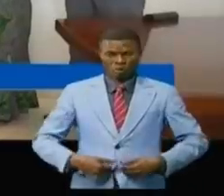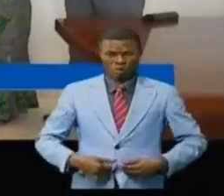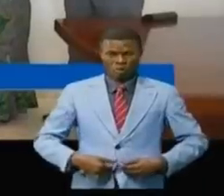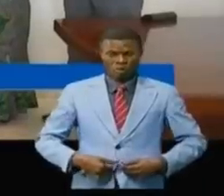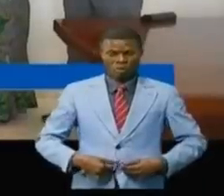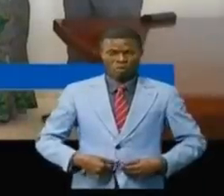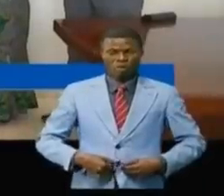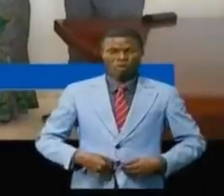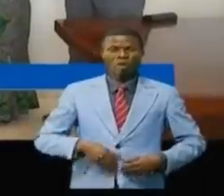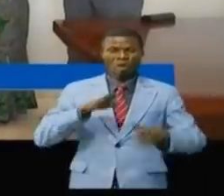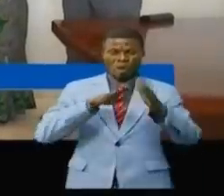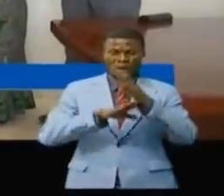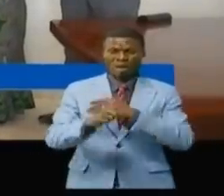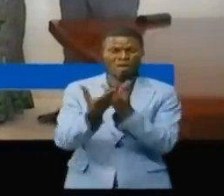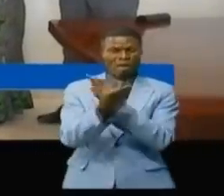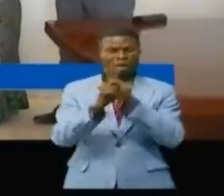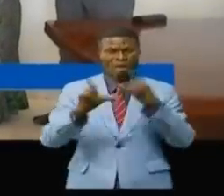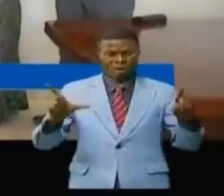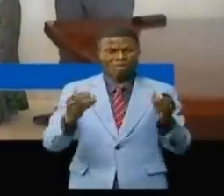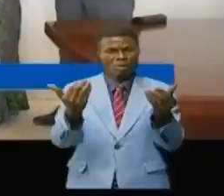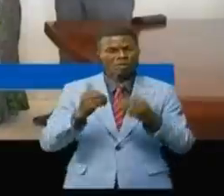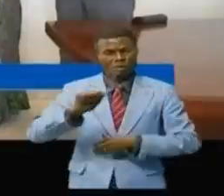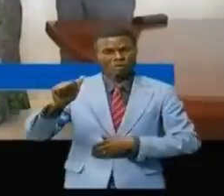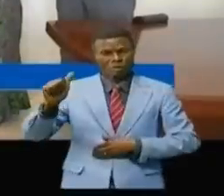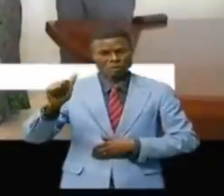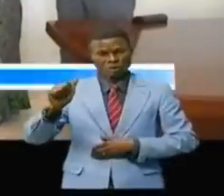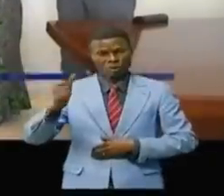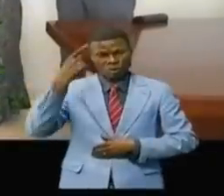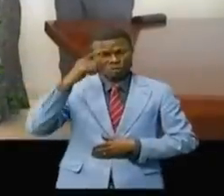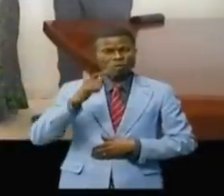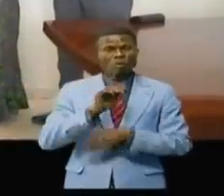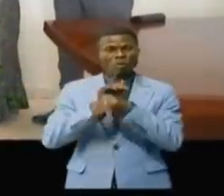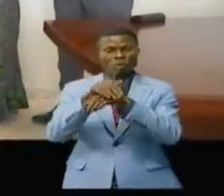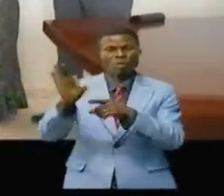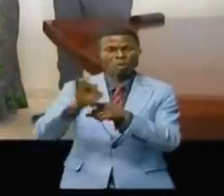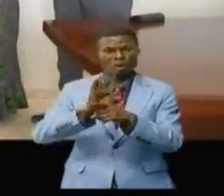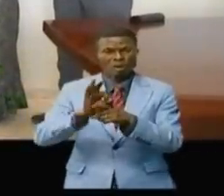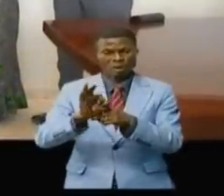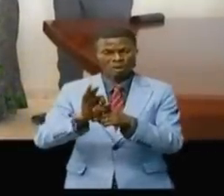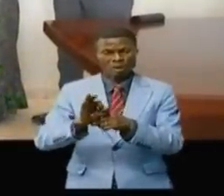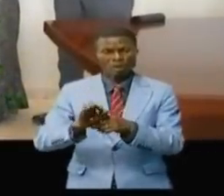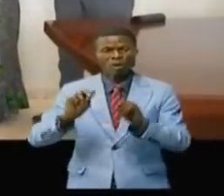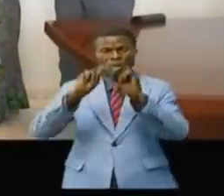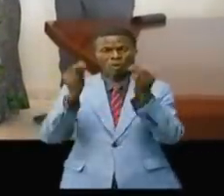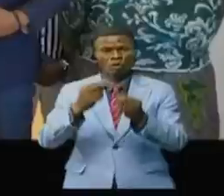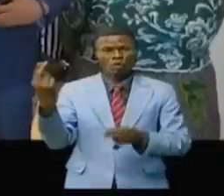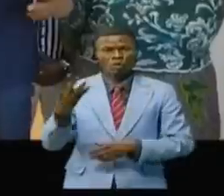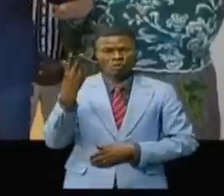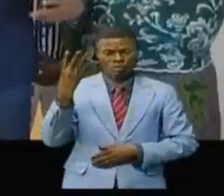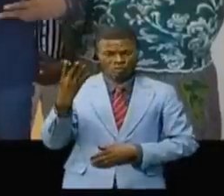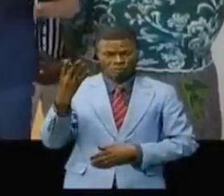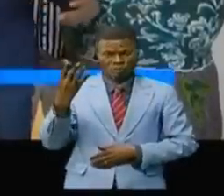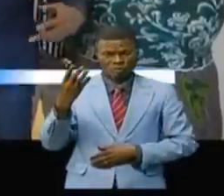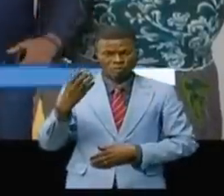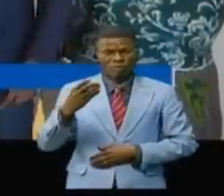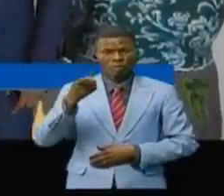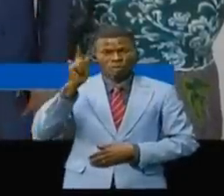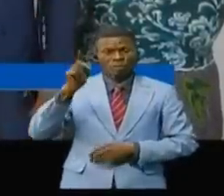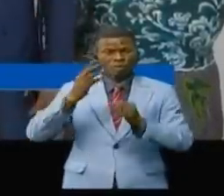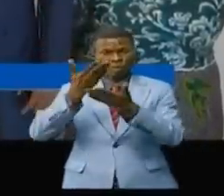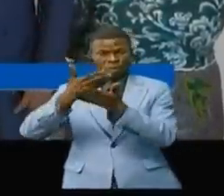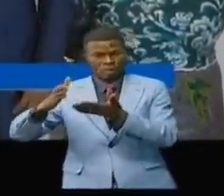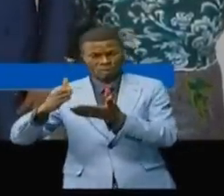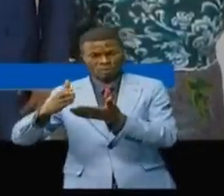sont volontairement se présenter pour être formé au sein de la Fondation G24 grâce à ce partenariat. Après cette première étape